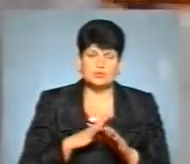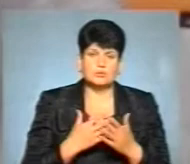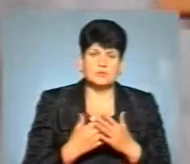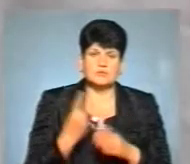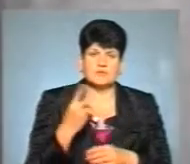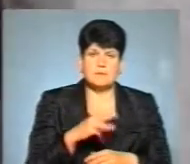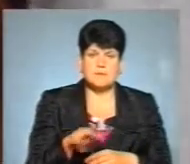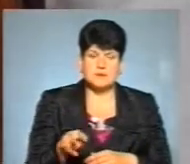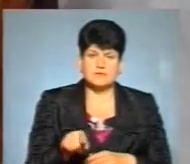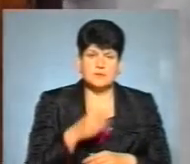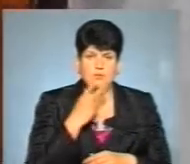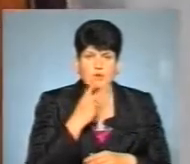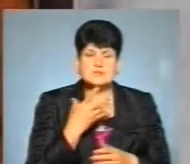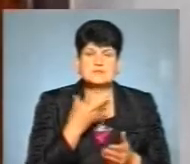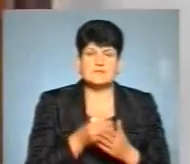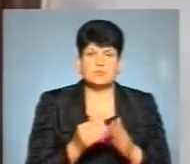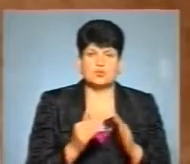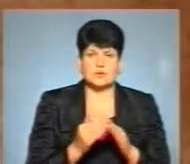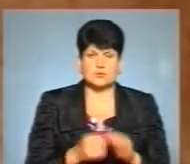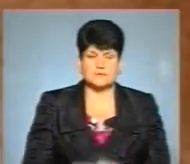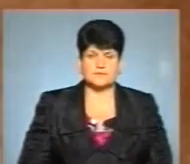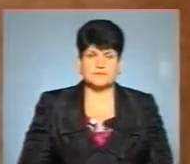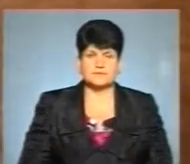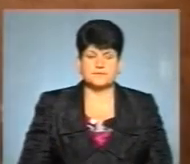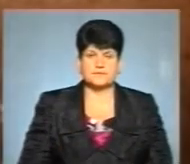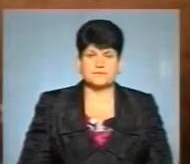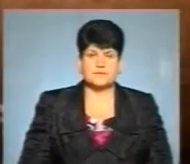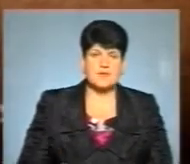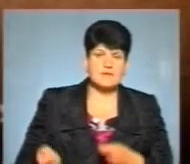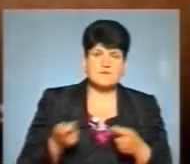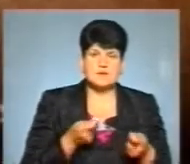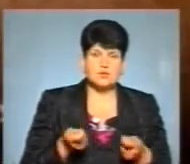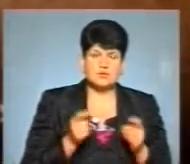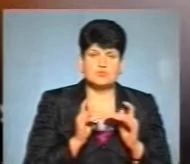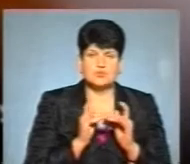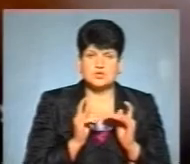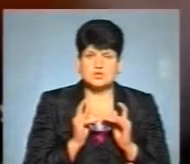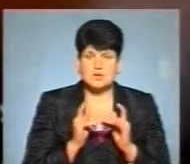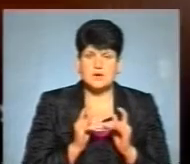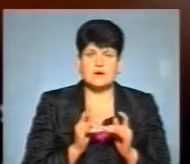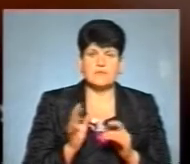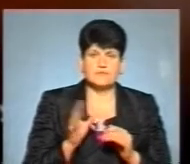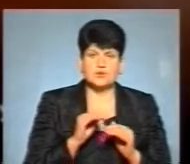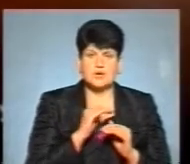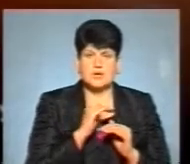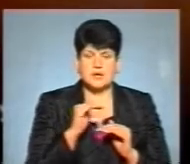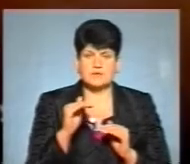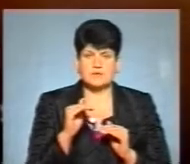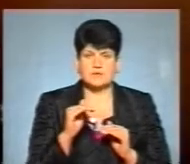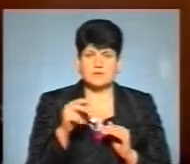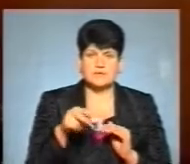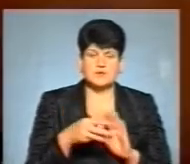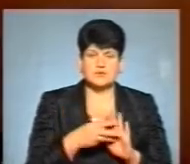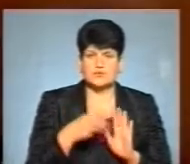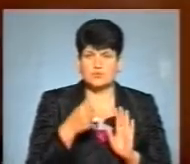метри. Вона показує свій будинок. Виносимо ліжка, все виносимо. Рівень води